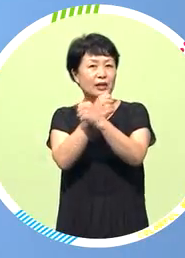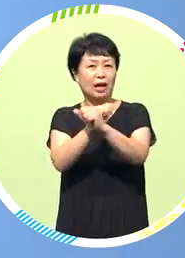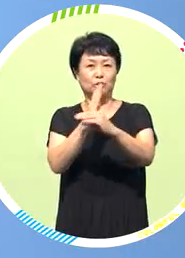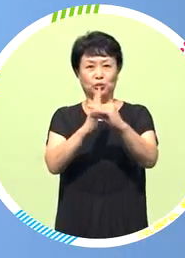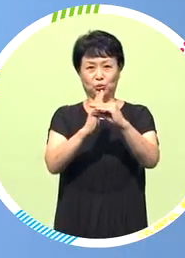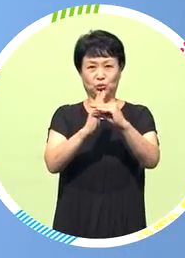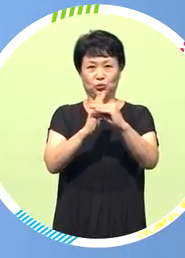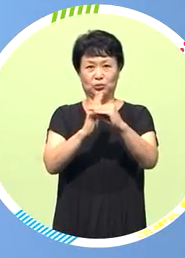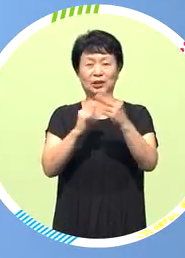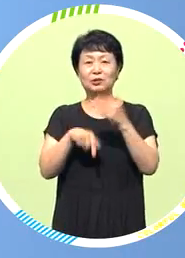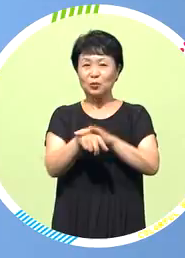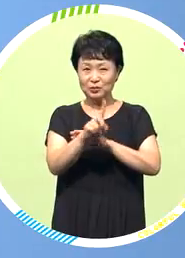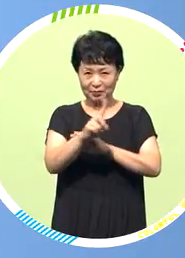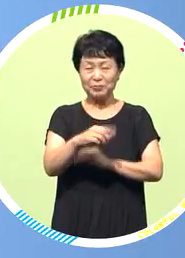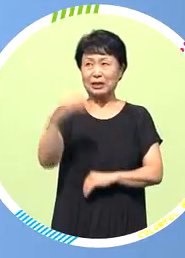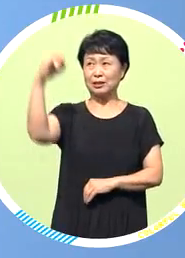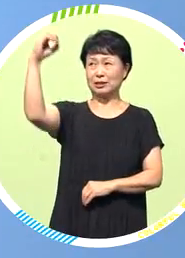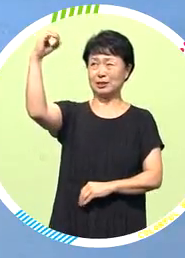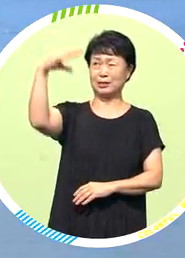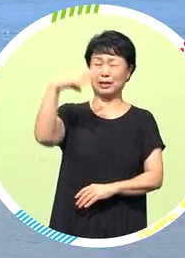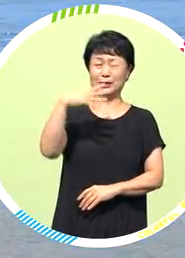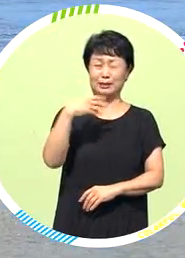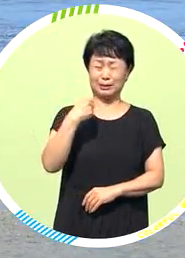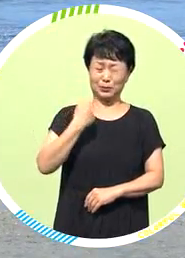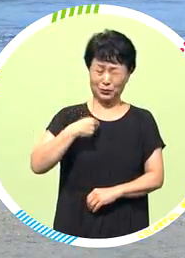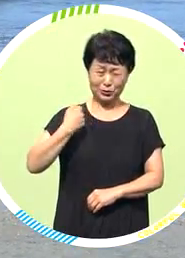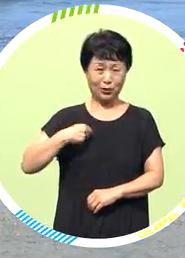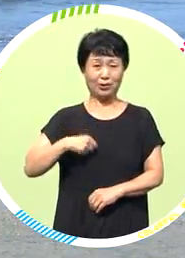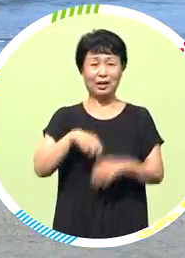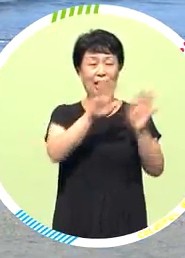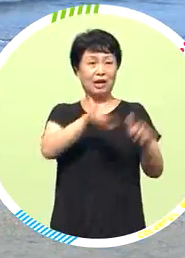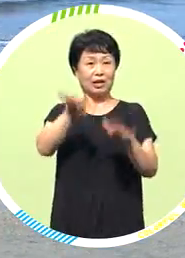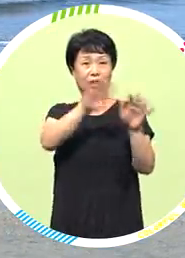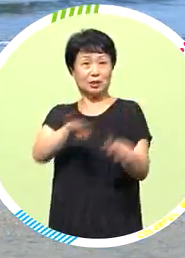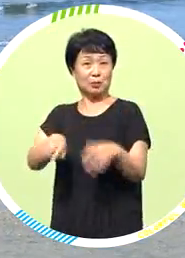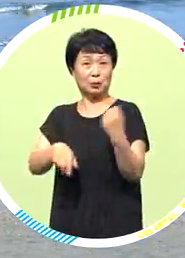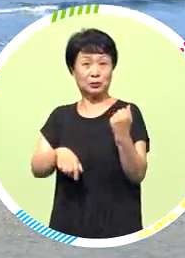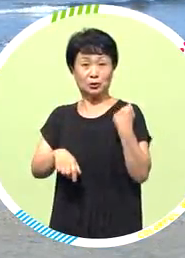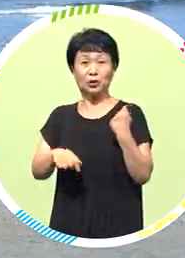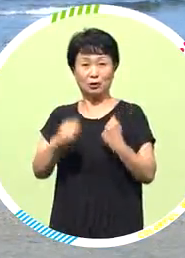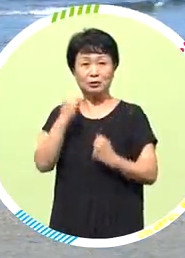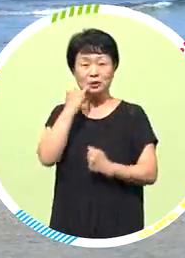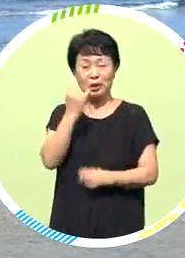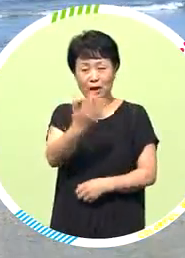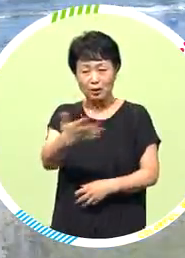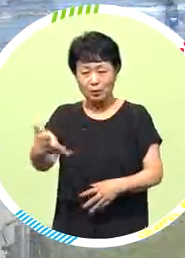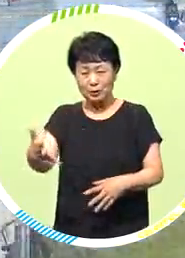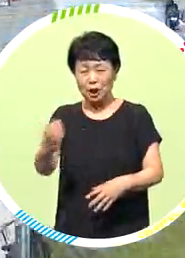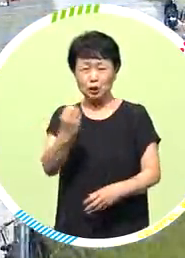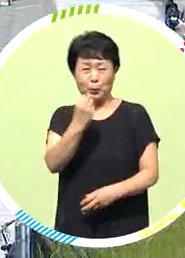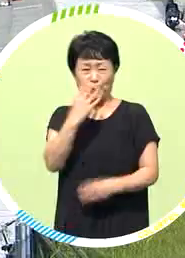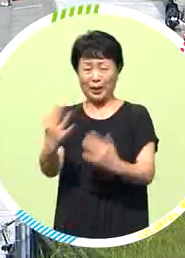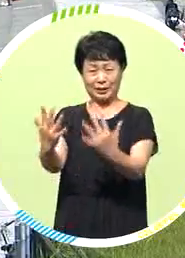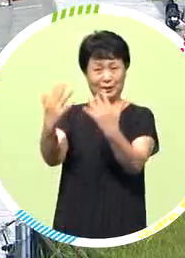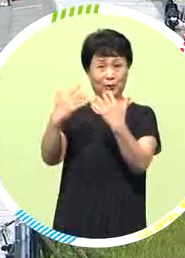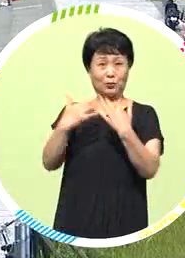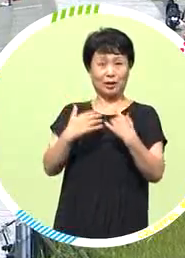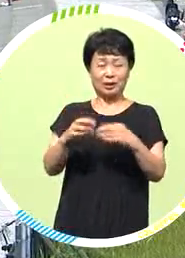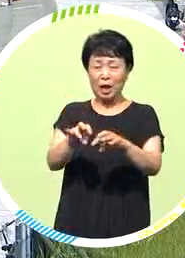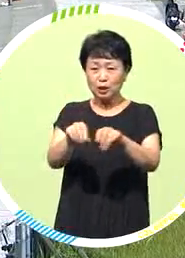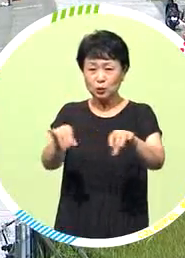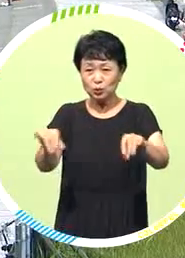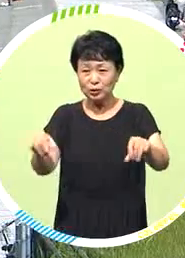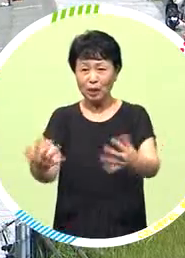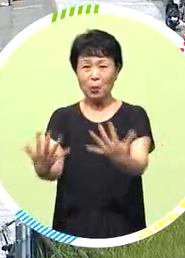差しが強いっていうのと、うん、まあ風も強いですね、はい、それで潮風も浴びます、うん、それから砂も飛んでくる